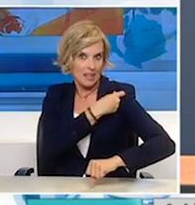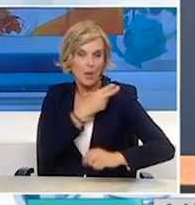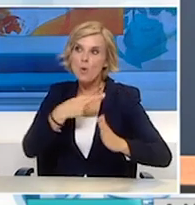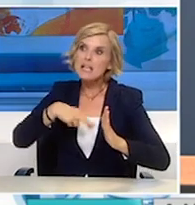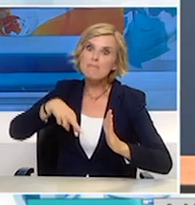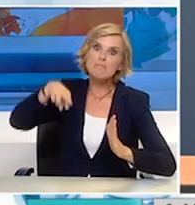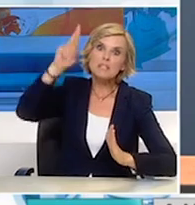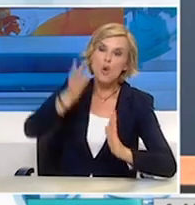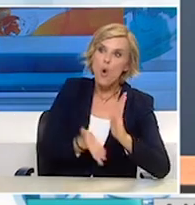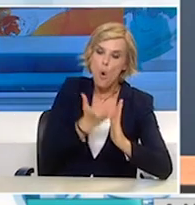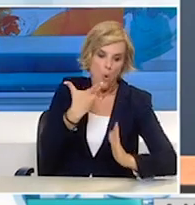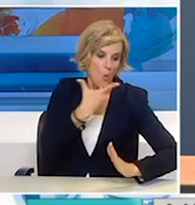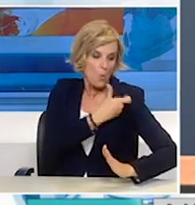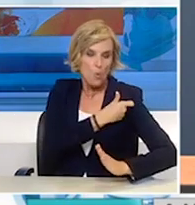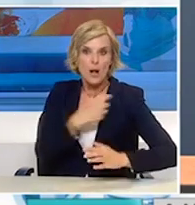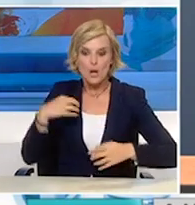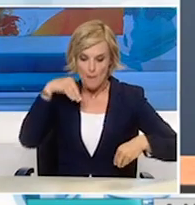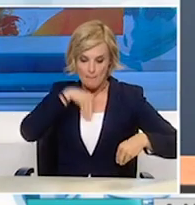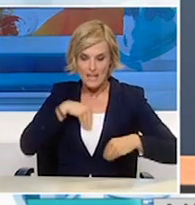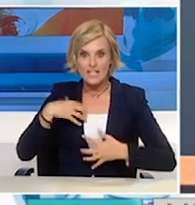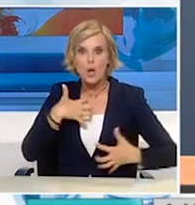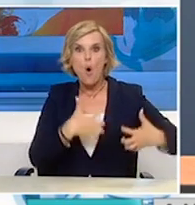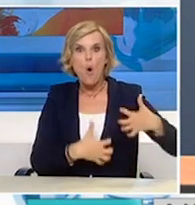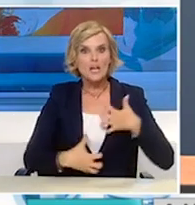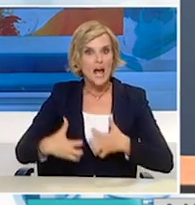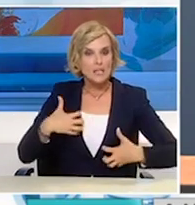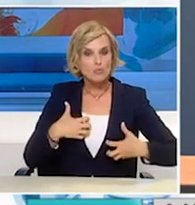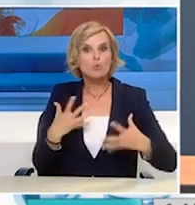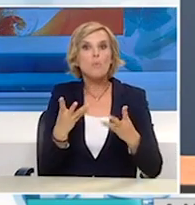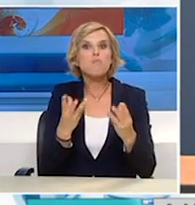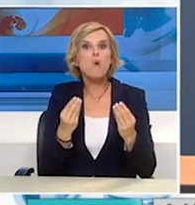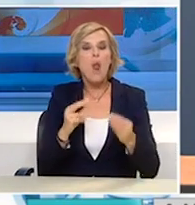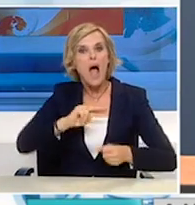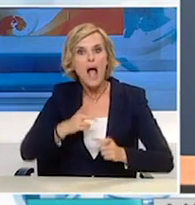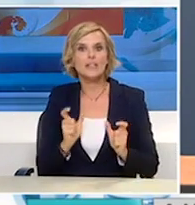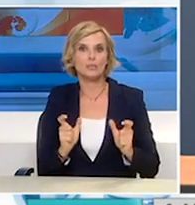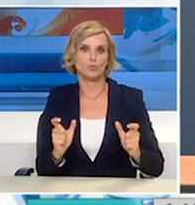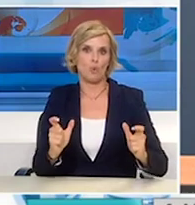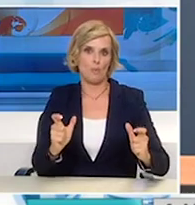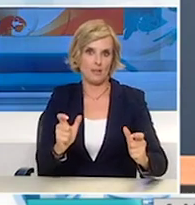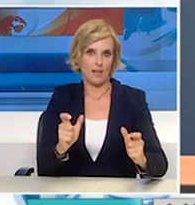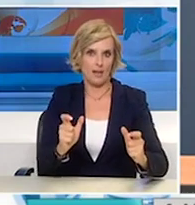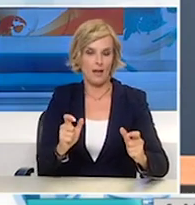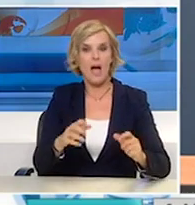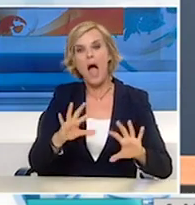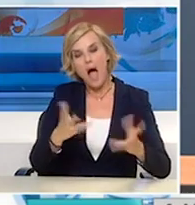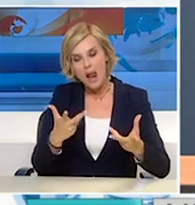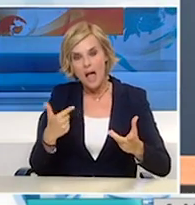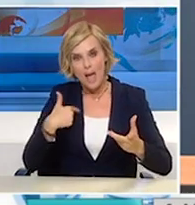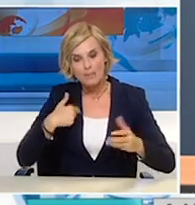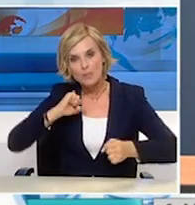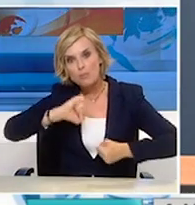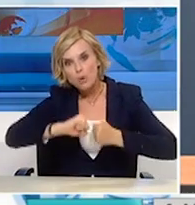ήταν υψηλότερο και το επίπεδο αντισωμάτων του οργανισμού. Οι ερευνητές πάντα διαλέγουν τη χαμηλότερη δόση του εμβολίου που προκαλεί την καλύτερη ανάπτυξη